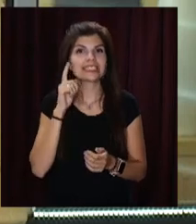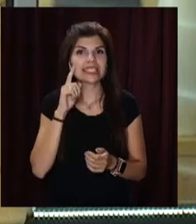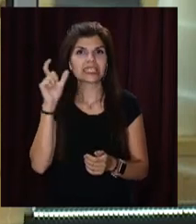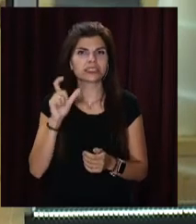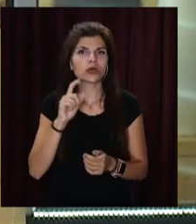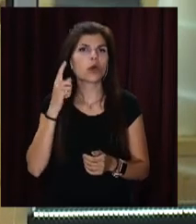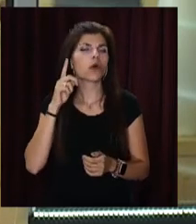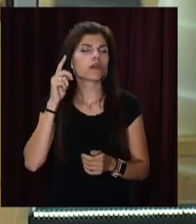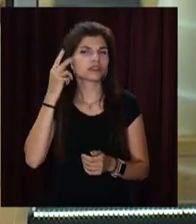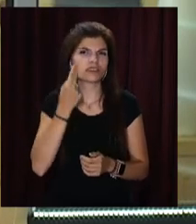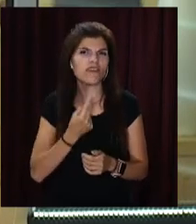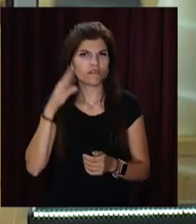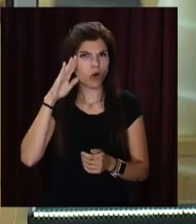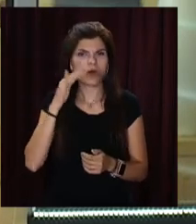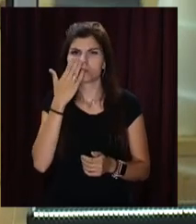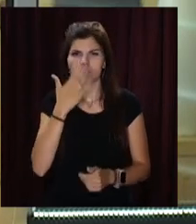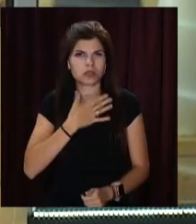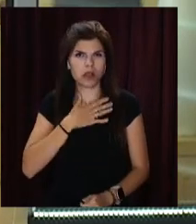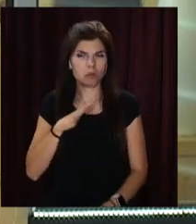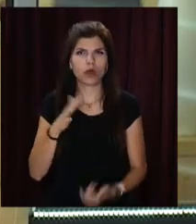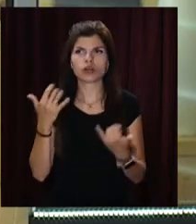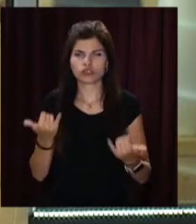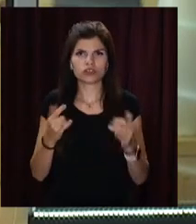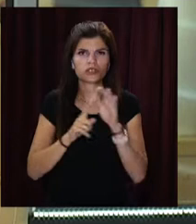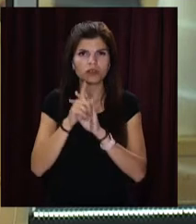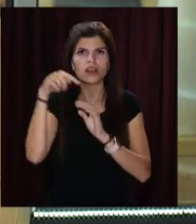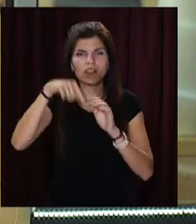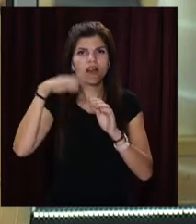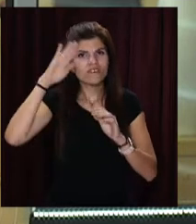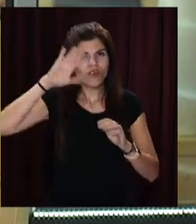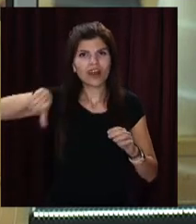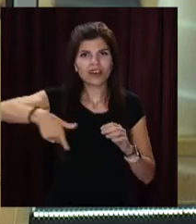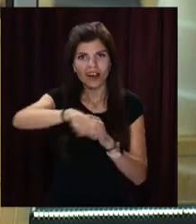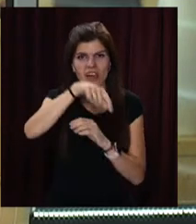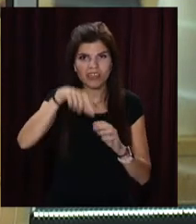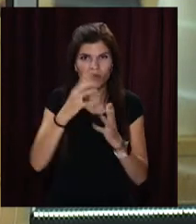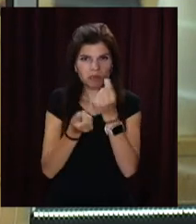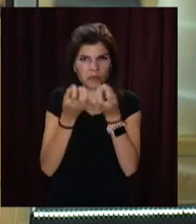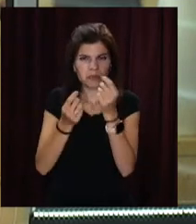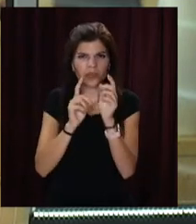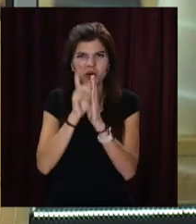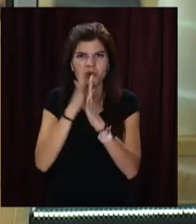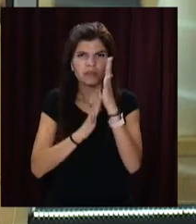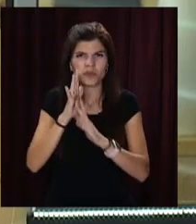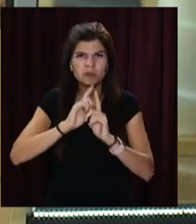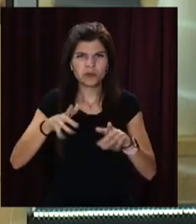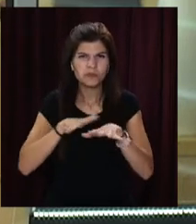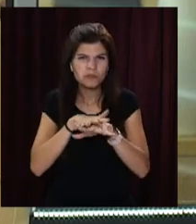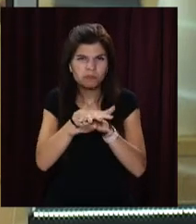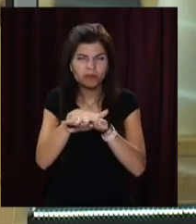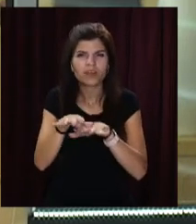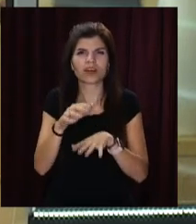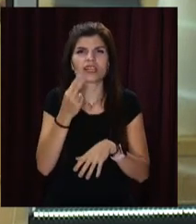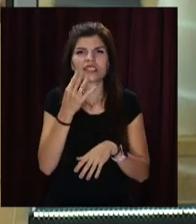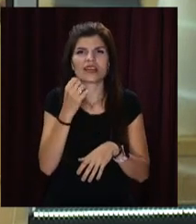Зелено-синій колір води та неприємний запах. У розпалі сезон цвітіння Дніпра. Від кінця червня водоймище починає вкриватися ціанобактеріями